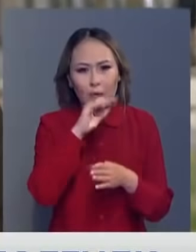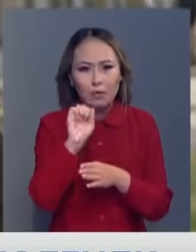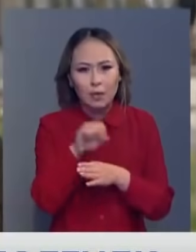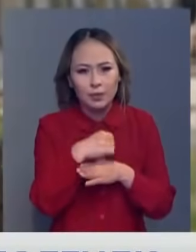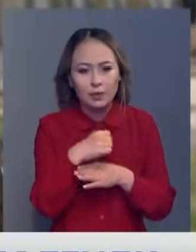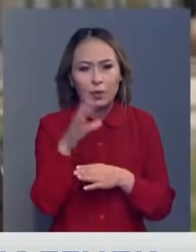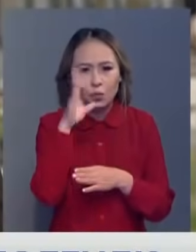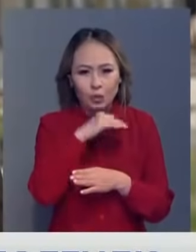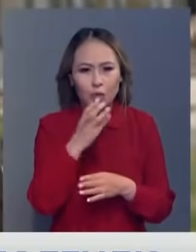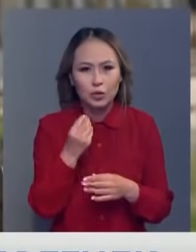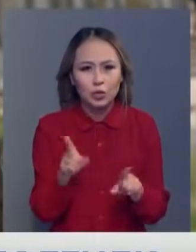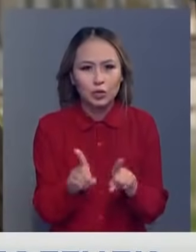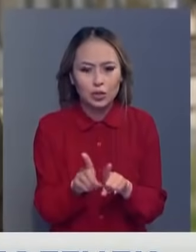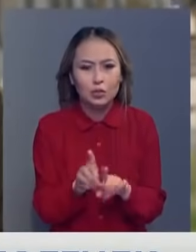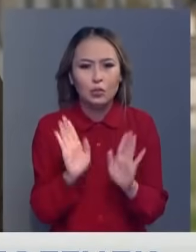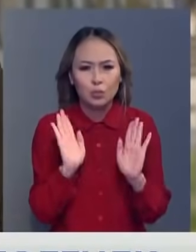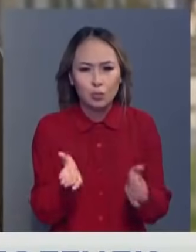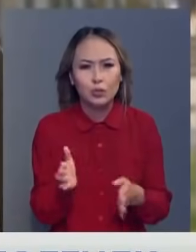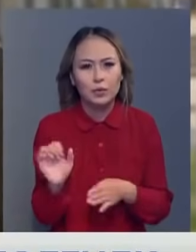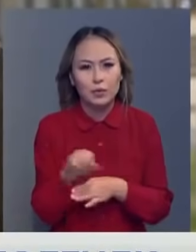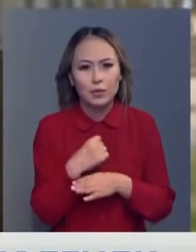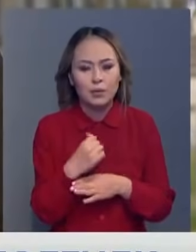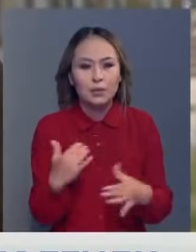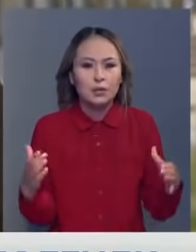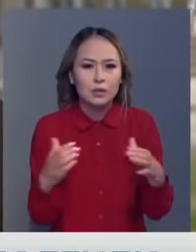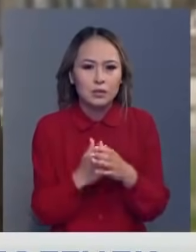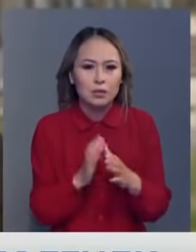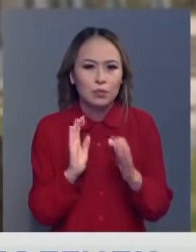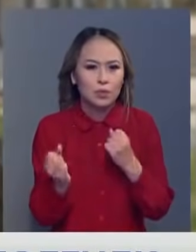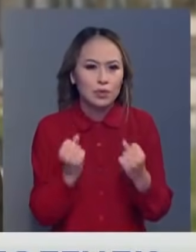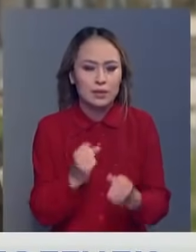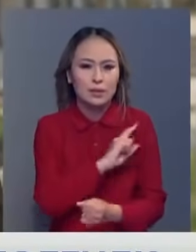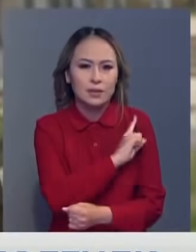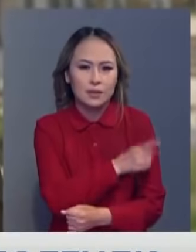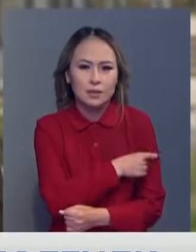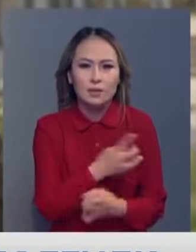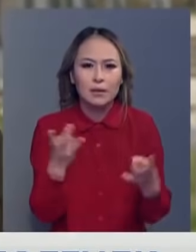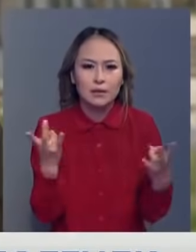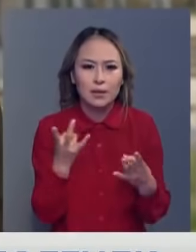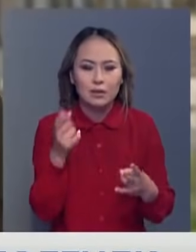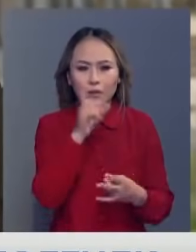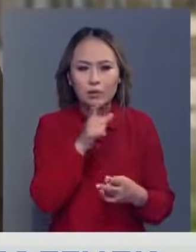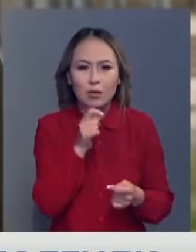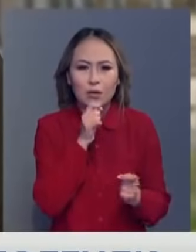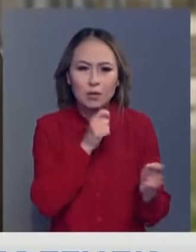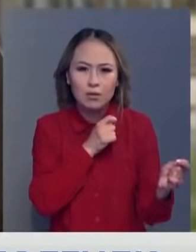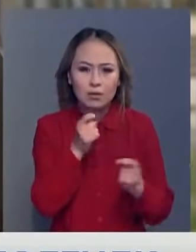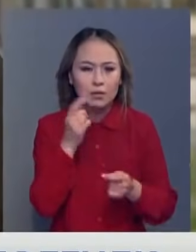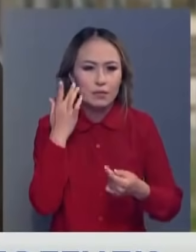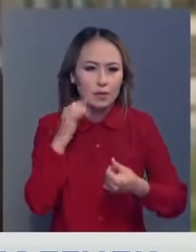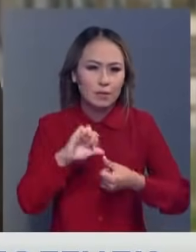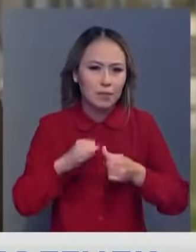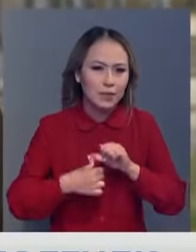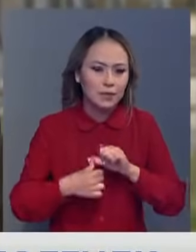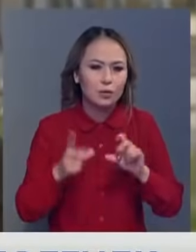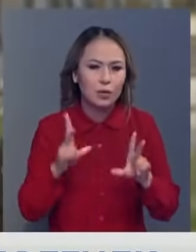пе? Қазір де тегеуірін таныта аламыз. Әр адам сақ жүрсе, сағымызды ешкім сындыра қоймайды. Сақтыққа селқос қарамаймыз деп